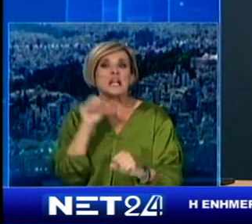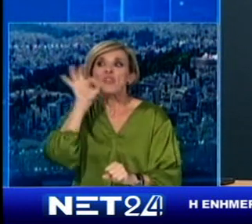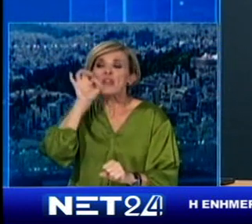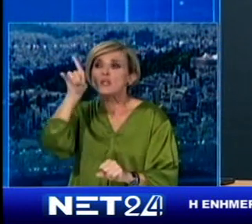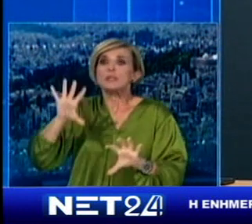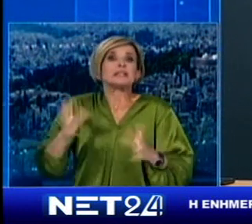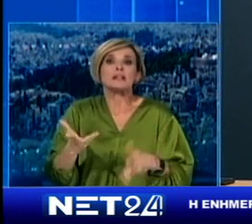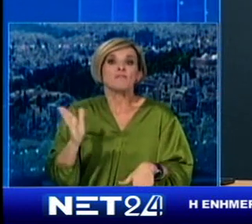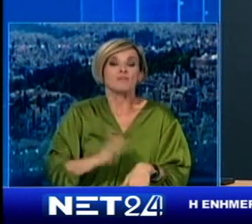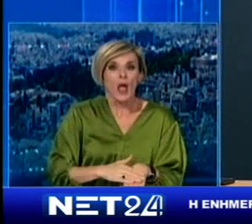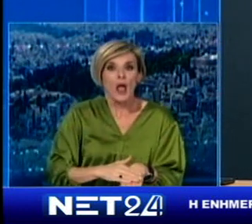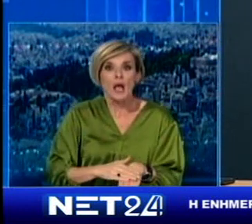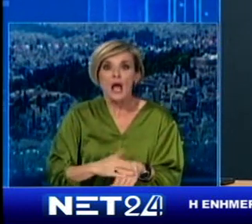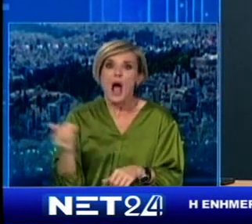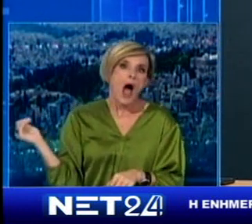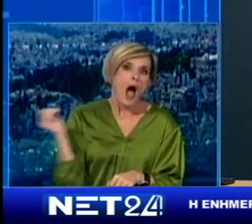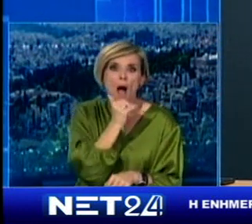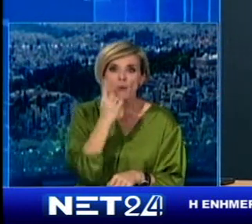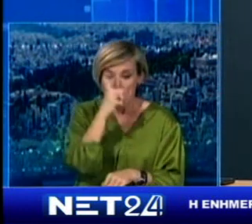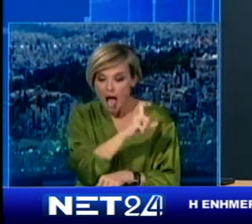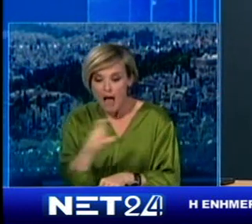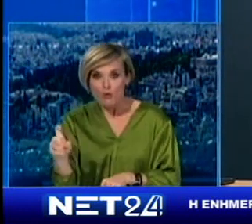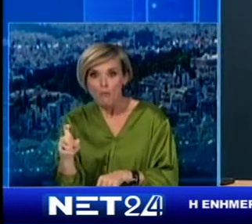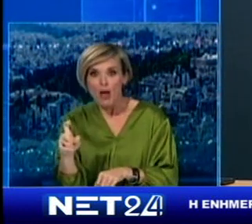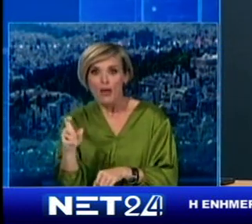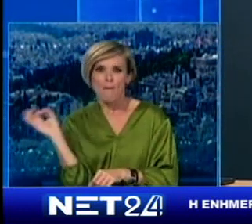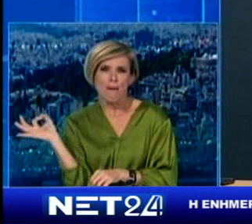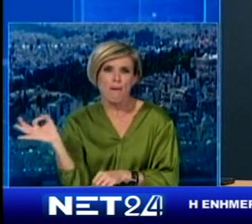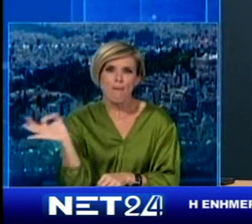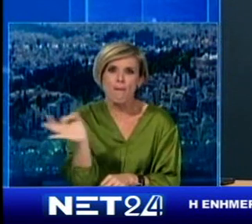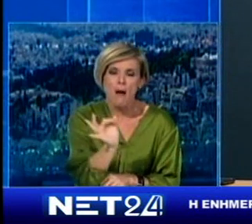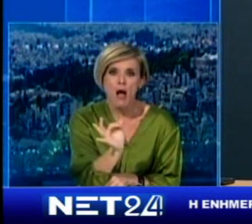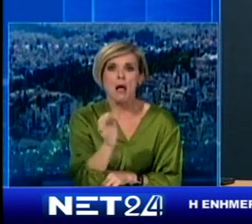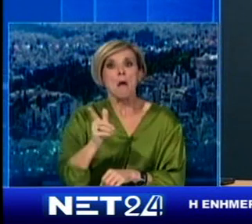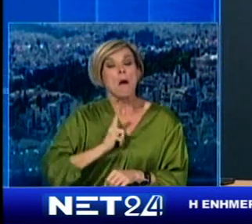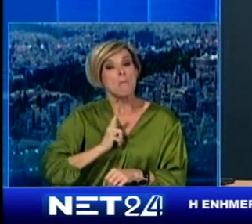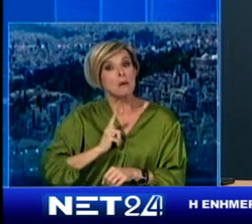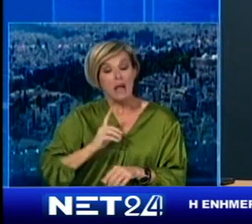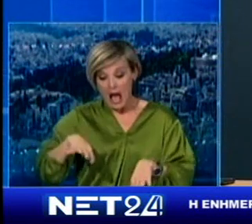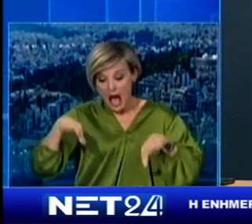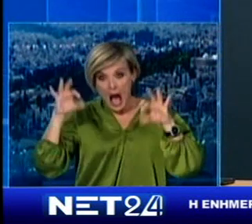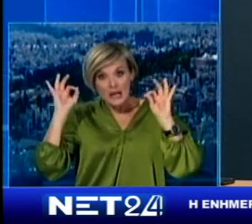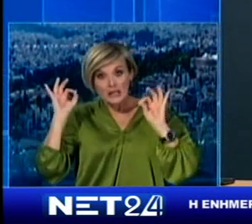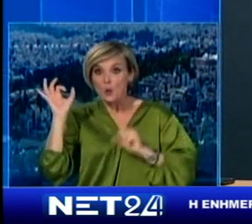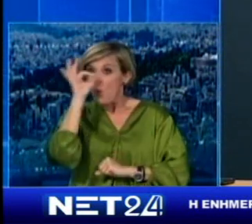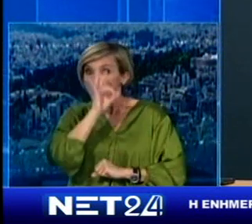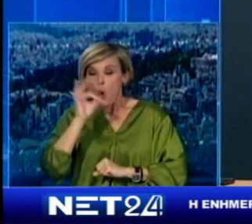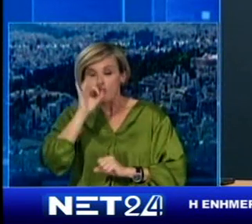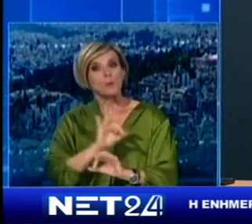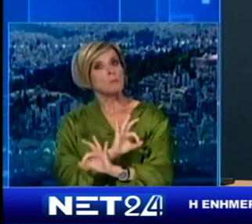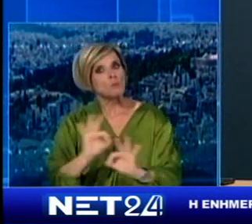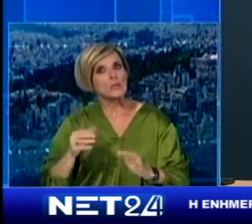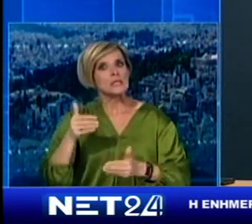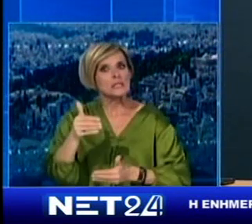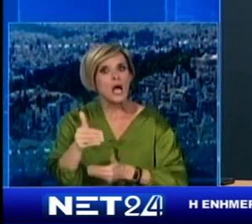έγινε σε πολύ μικρό χρονικό διάστημα. Και ενώ είχε RT μικρότερο της μονάδας στις αρχές Οκτωβρίου, υπήρξε δραματική αύξηση